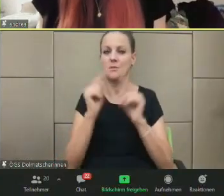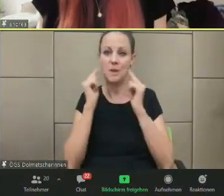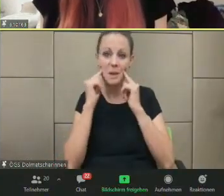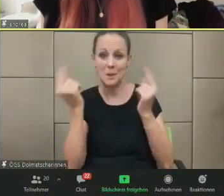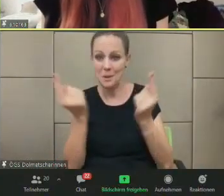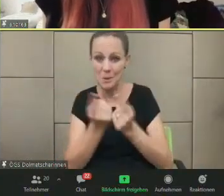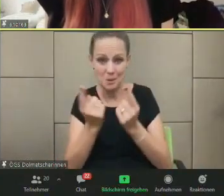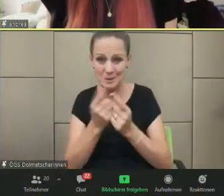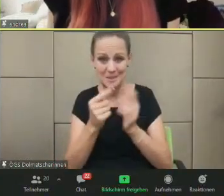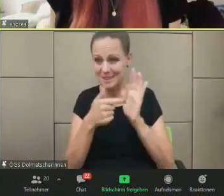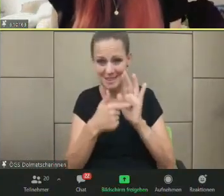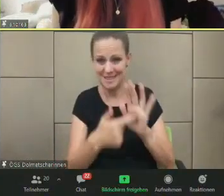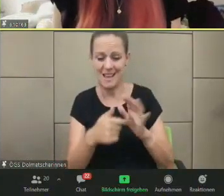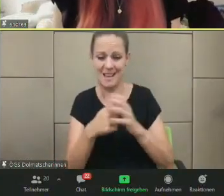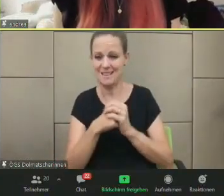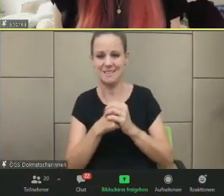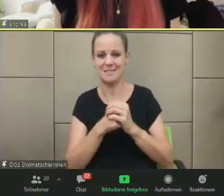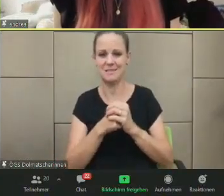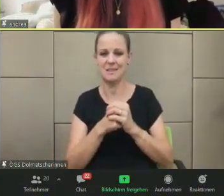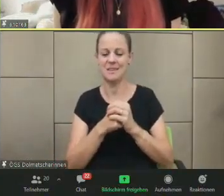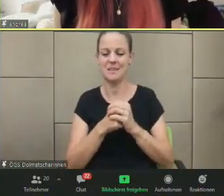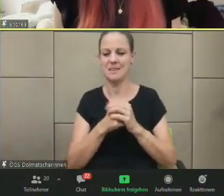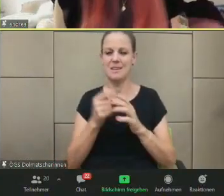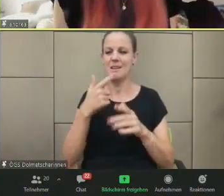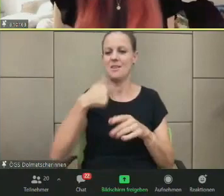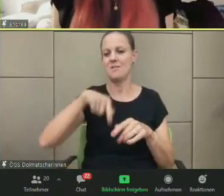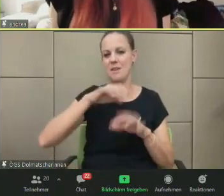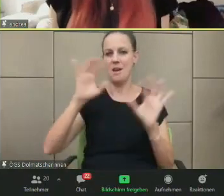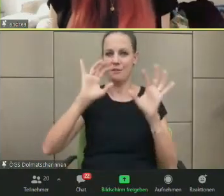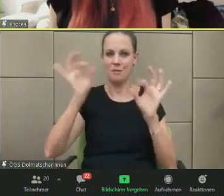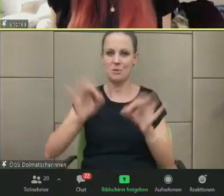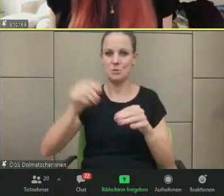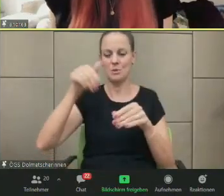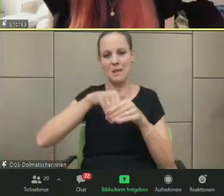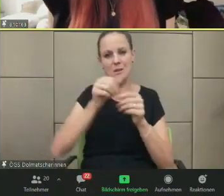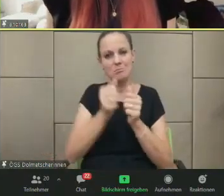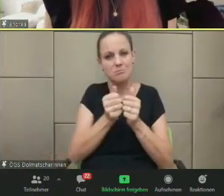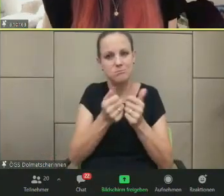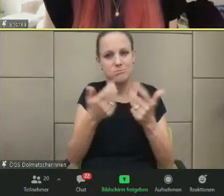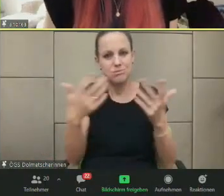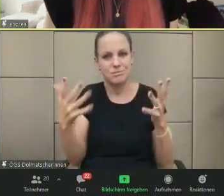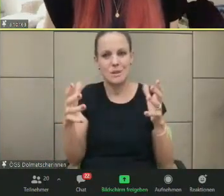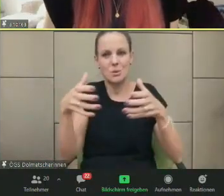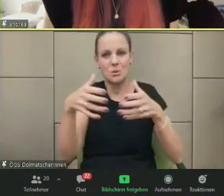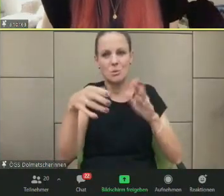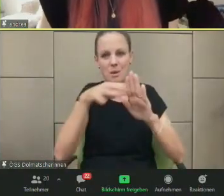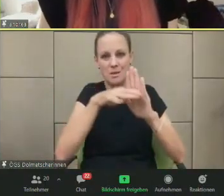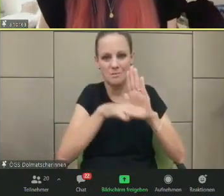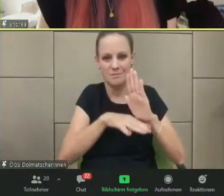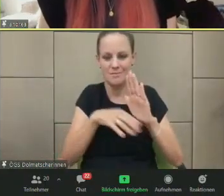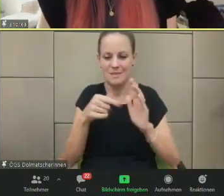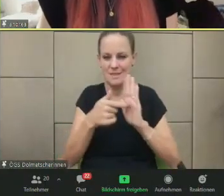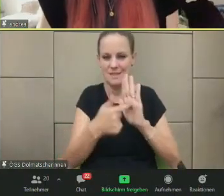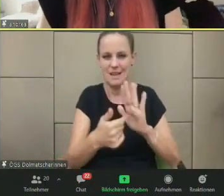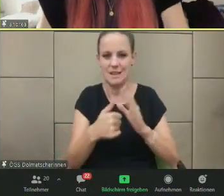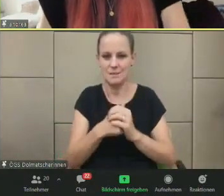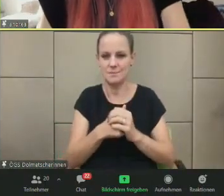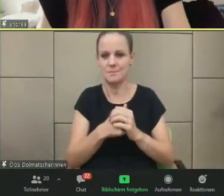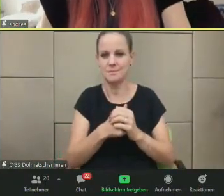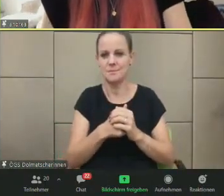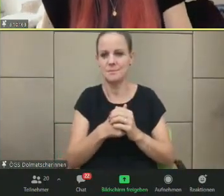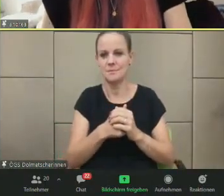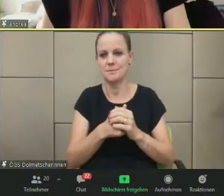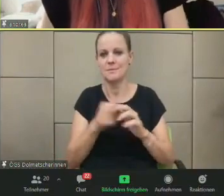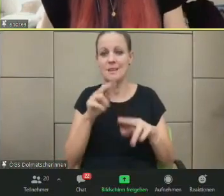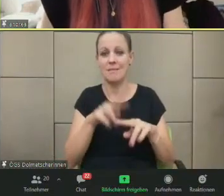Art und Weise machen. Da haben wir versucht, eine sehr diverse Gruppe sozusagen herzuzeigen. Wenn wir ein paar Minuten haben, können